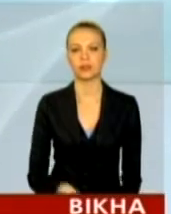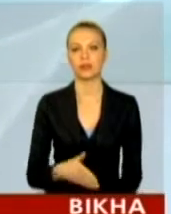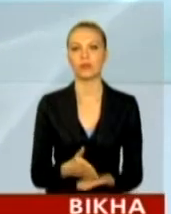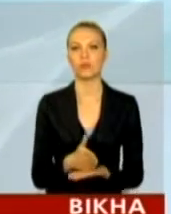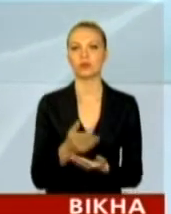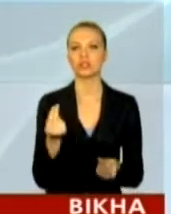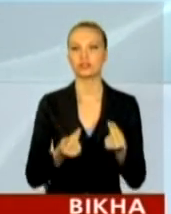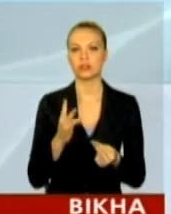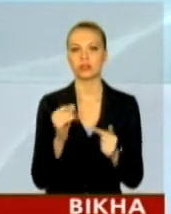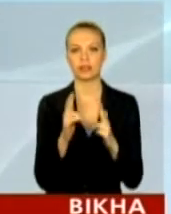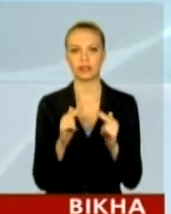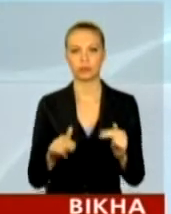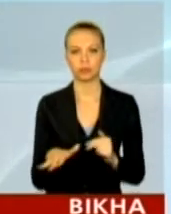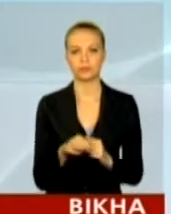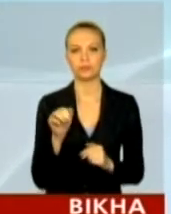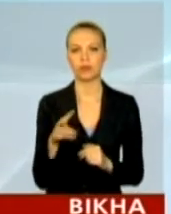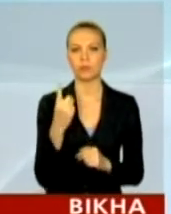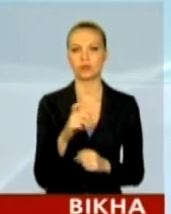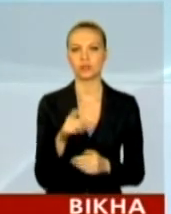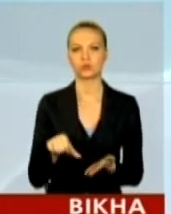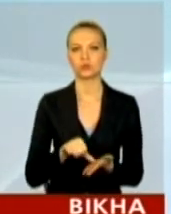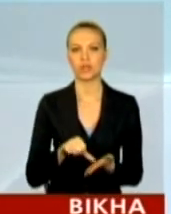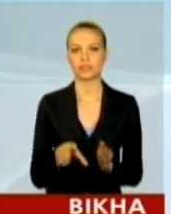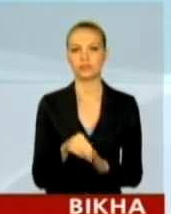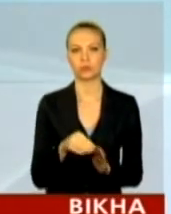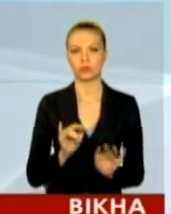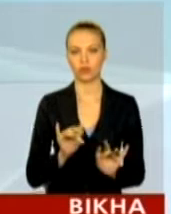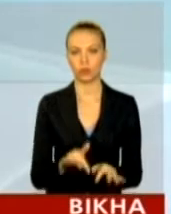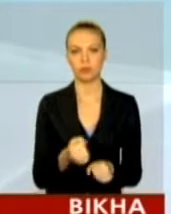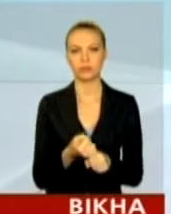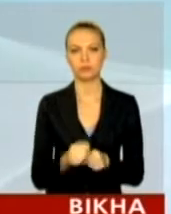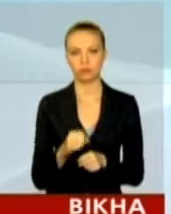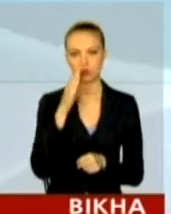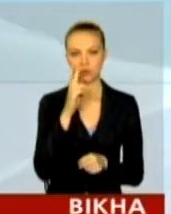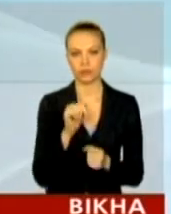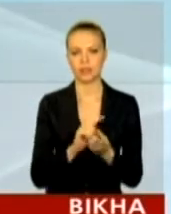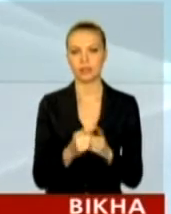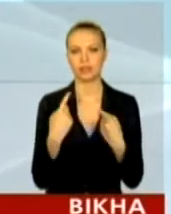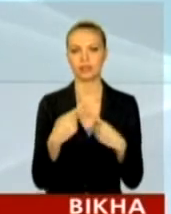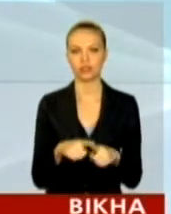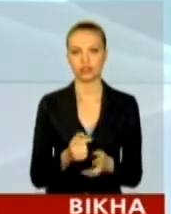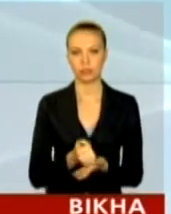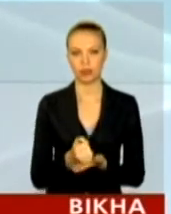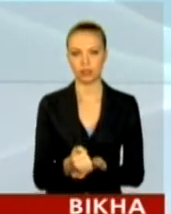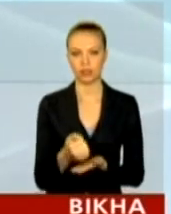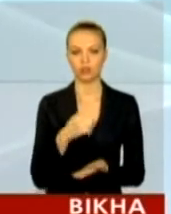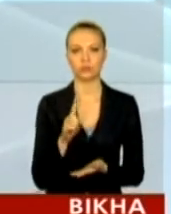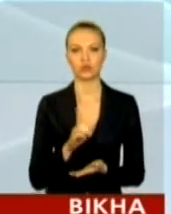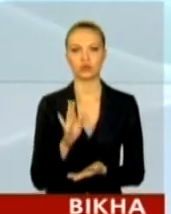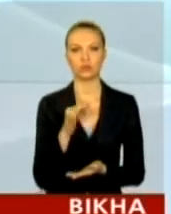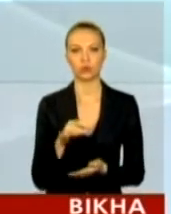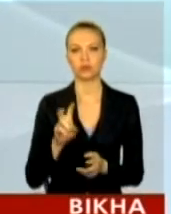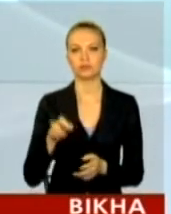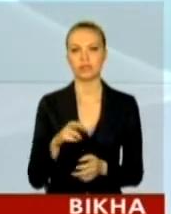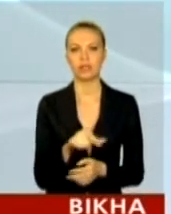політичні ігри на Дніпропетрівщині. Там один з поміж учасників виборчої кампанії примушує чоловіка стати технічним кандидатом, аби той